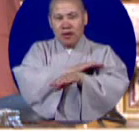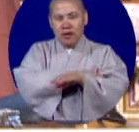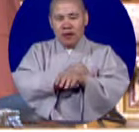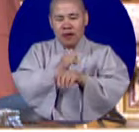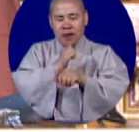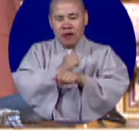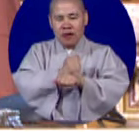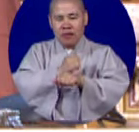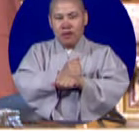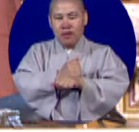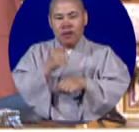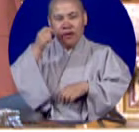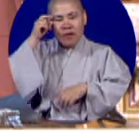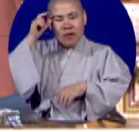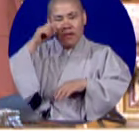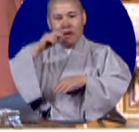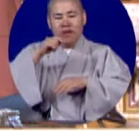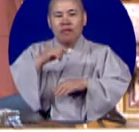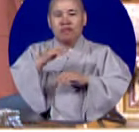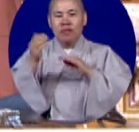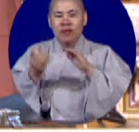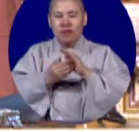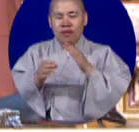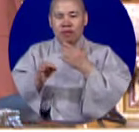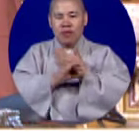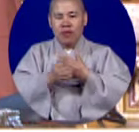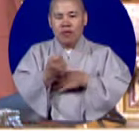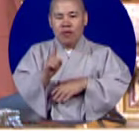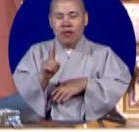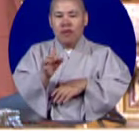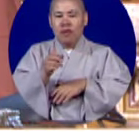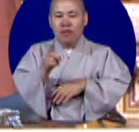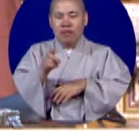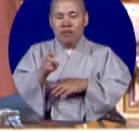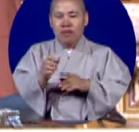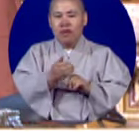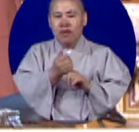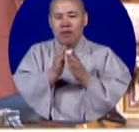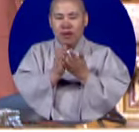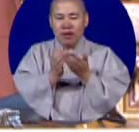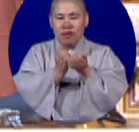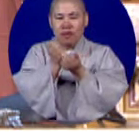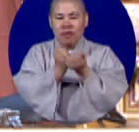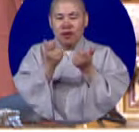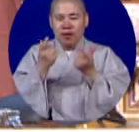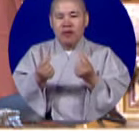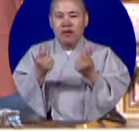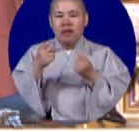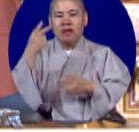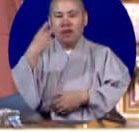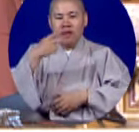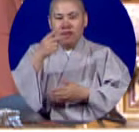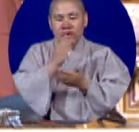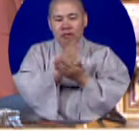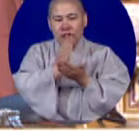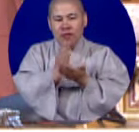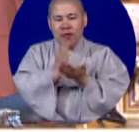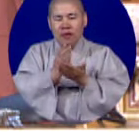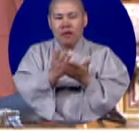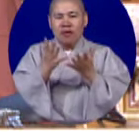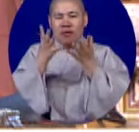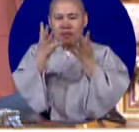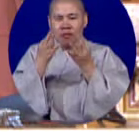얻으면 화엄경 이세간품에서 설명한 것과 같은 그 2000가지